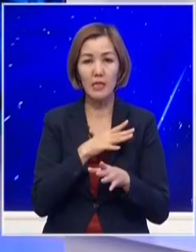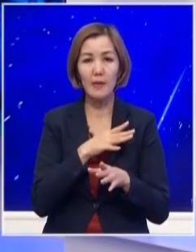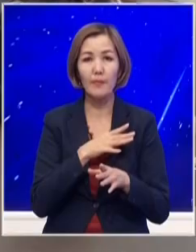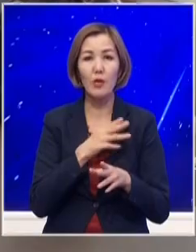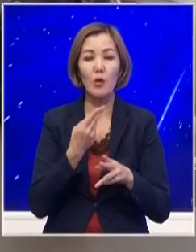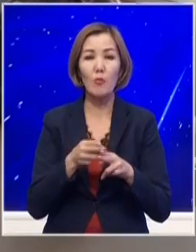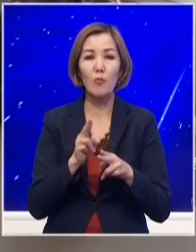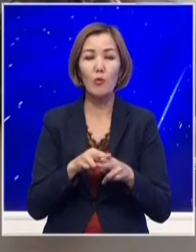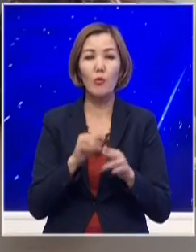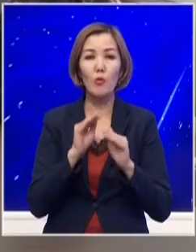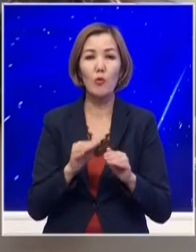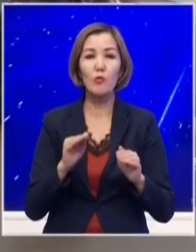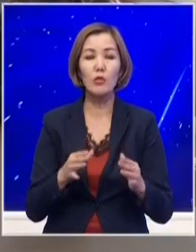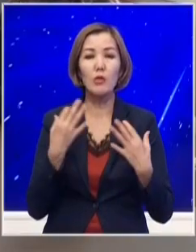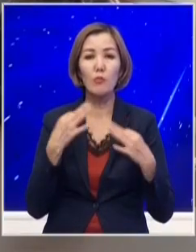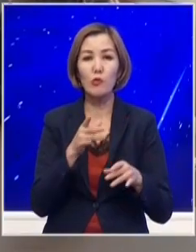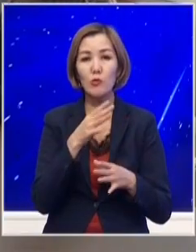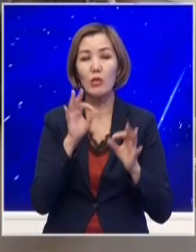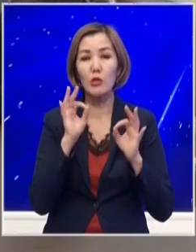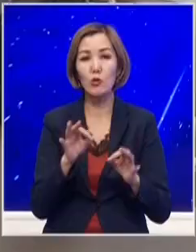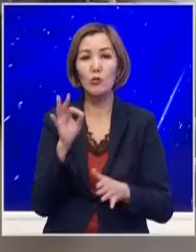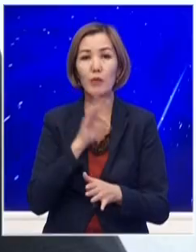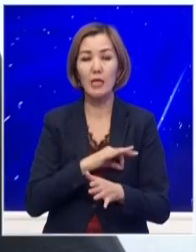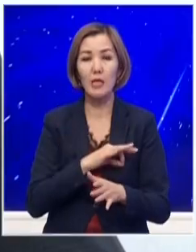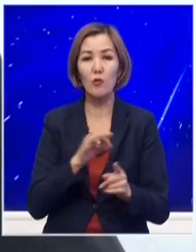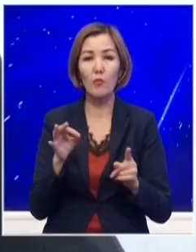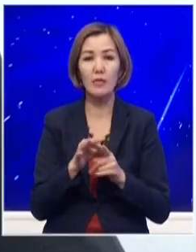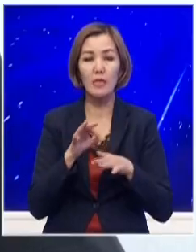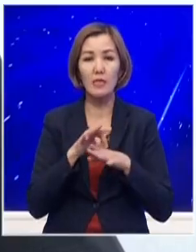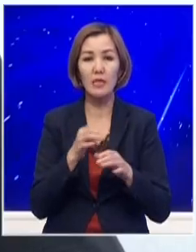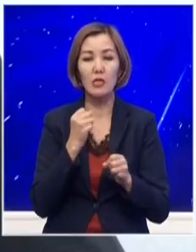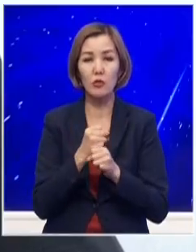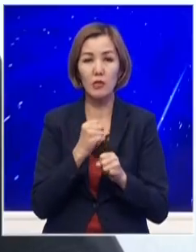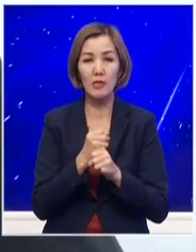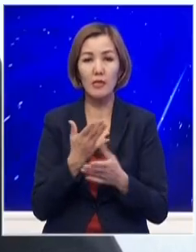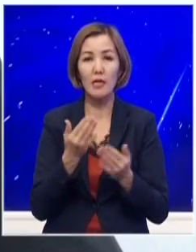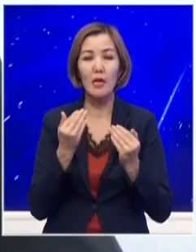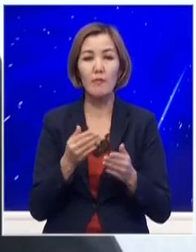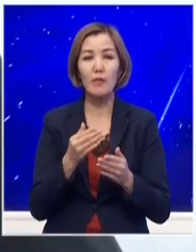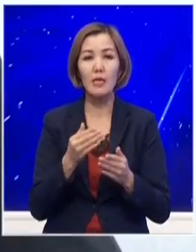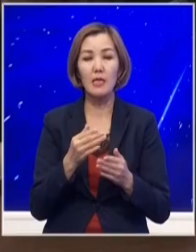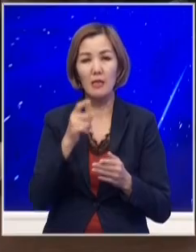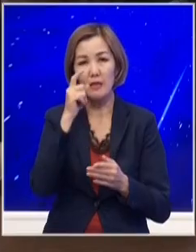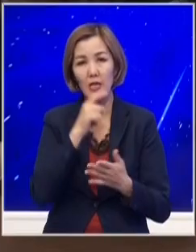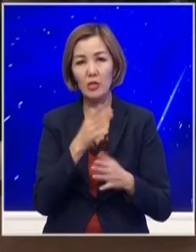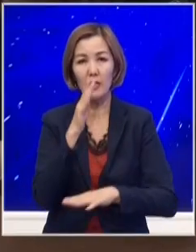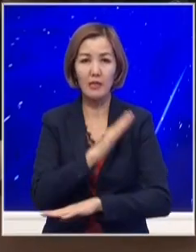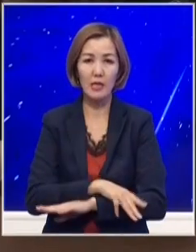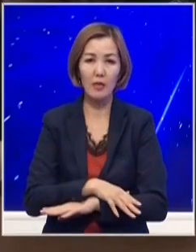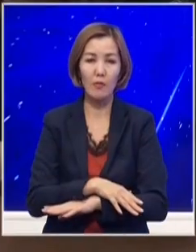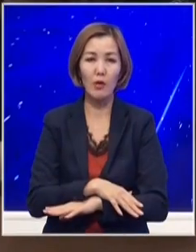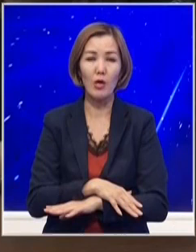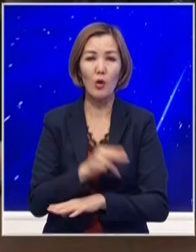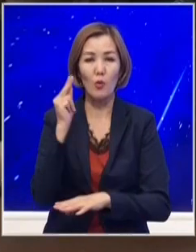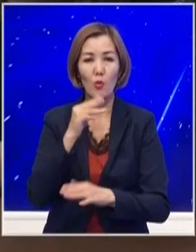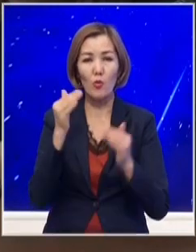Сөзінше, бұл оқушылардың бос уақытын тиімді пайдалануы мақсатында жасалынады. Себебі биыл нашар тәртібі, оқу үлгерімінің төмендігі